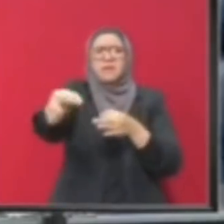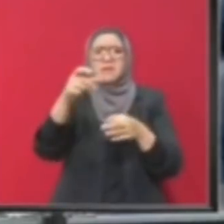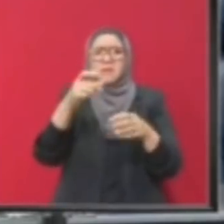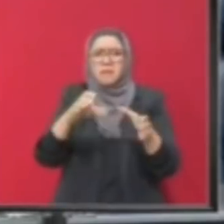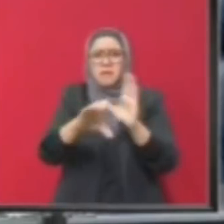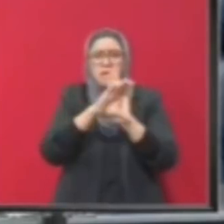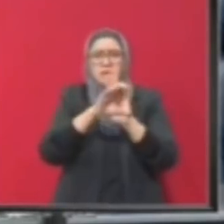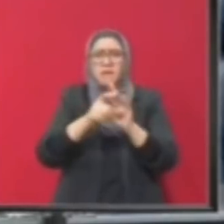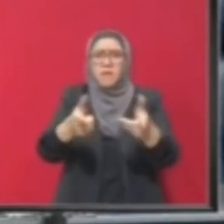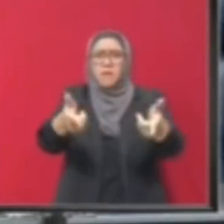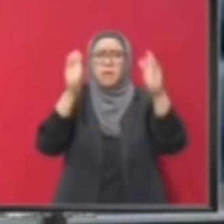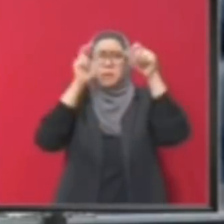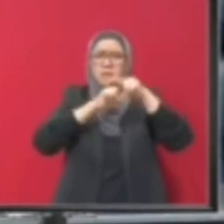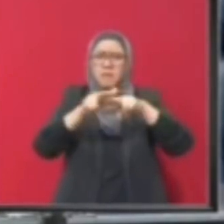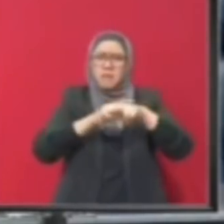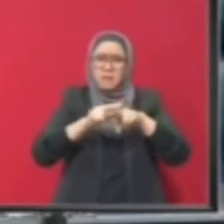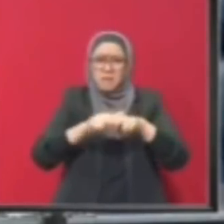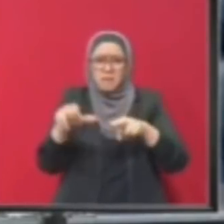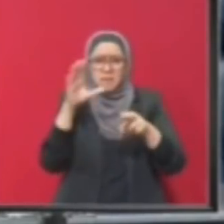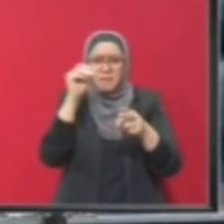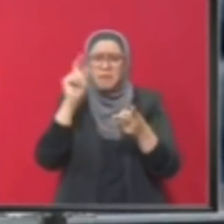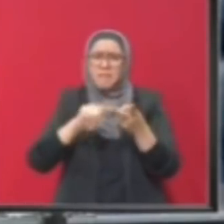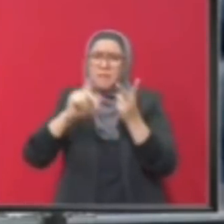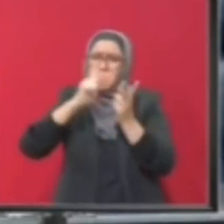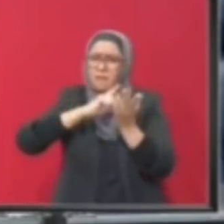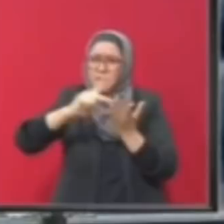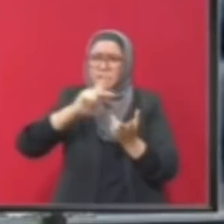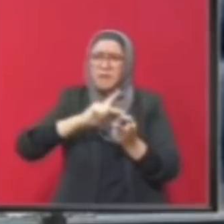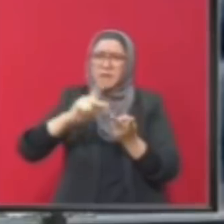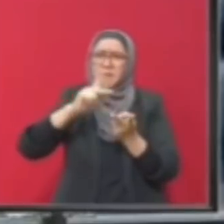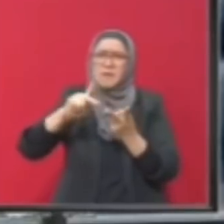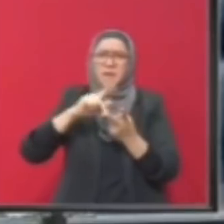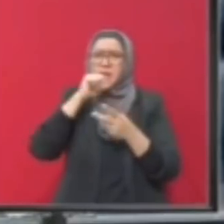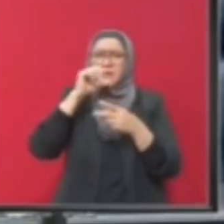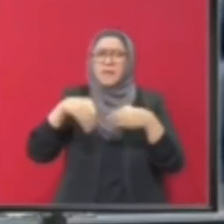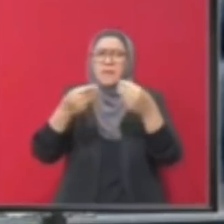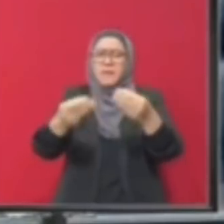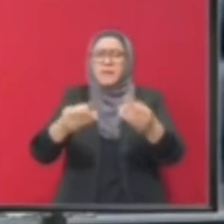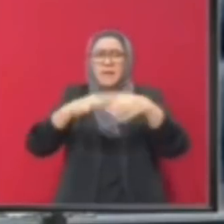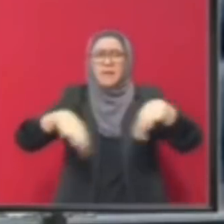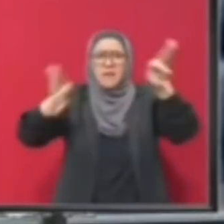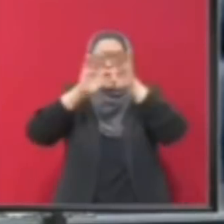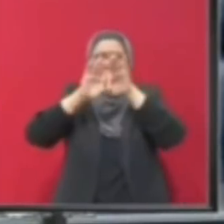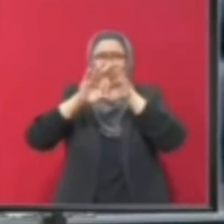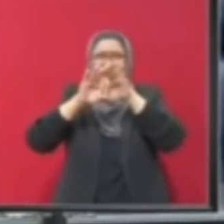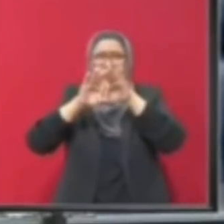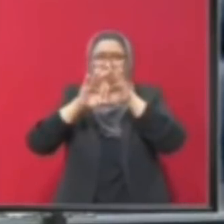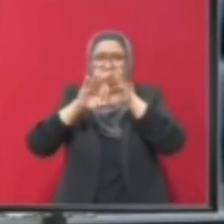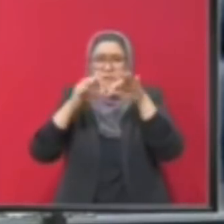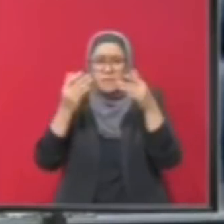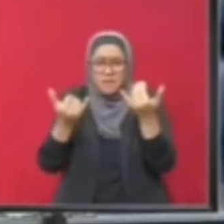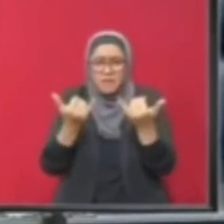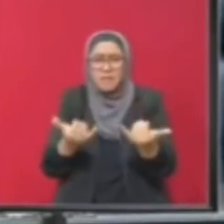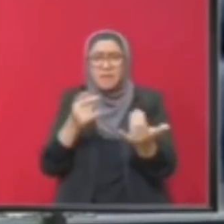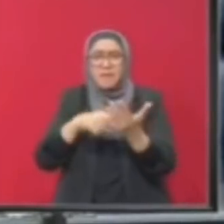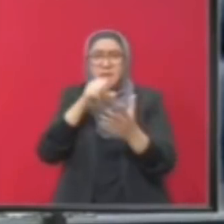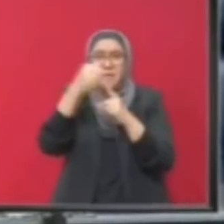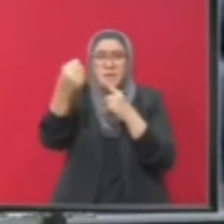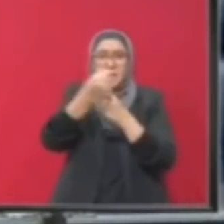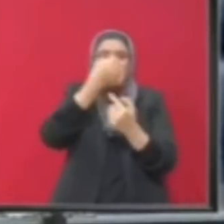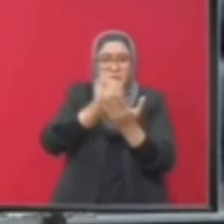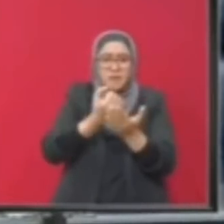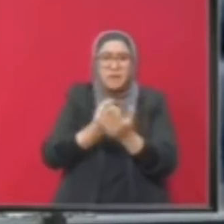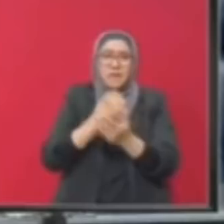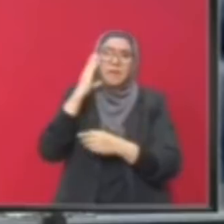rail. Perbelanjaan yang tidak memberi keutamaan, it's not a priority project dalam keadaan ekonomi yang